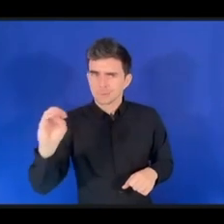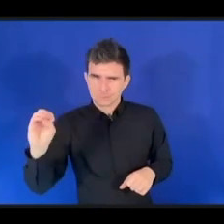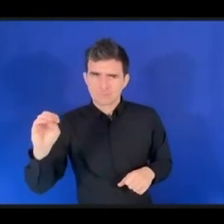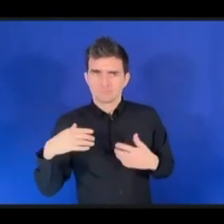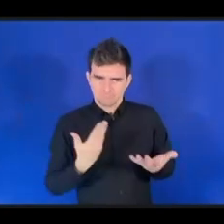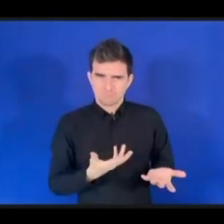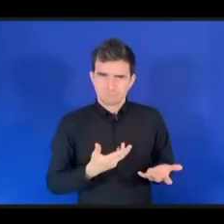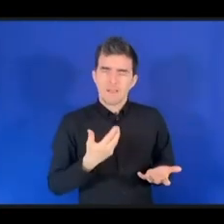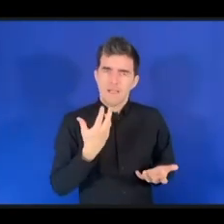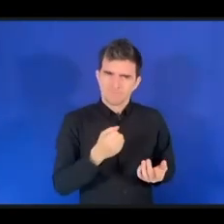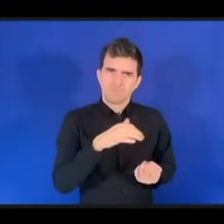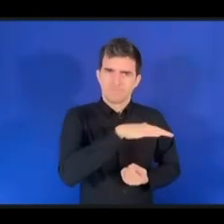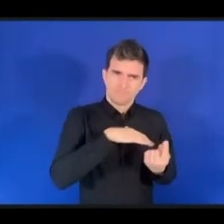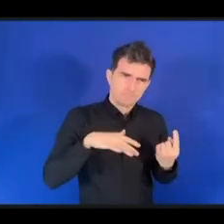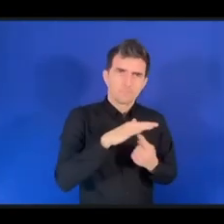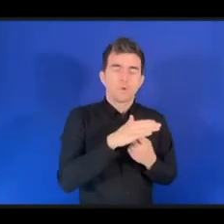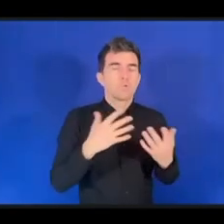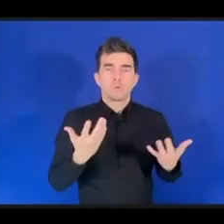étudiants